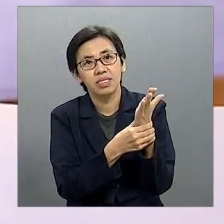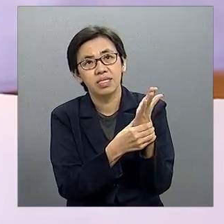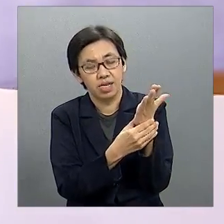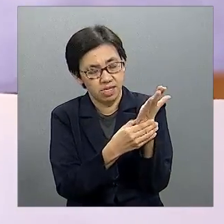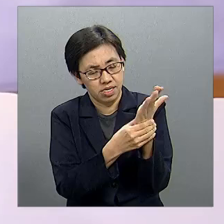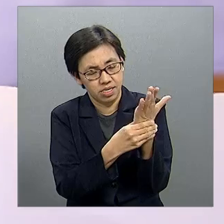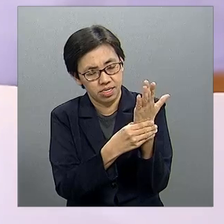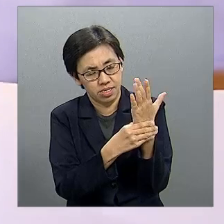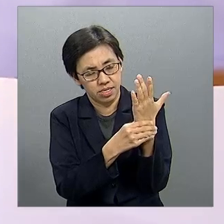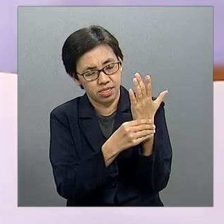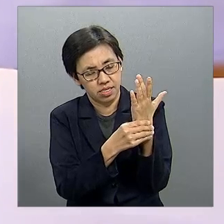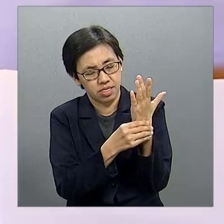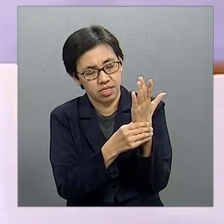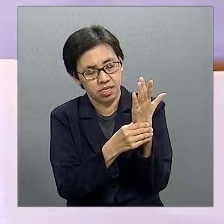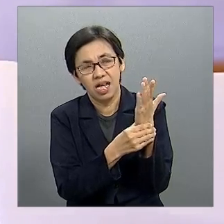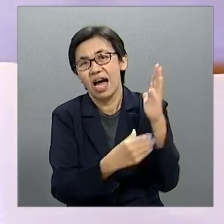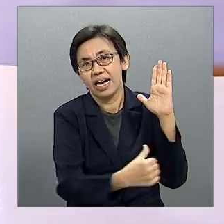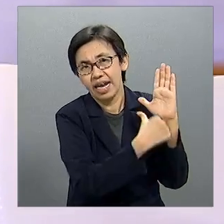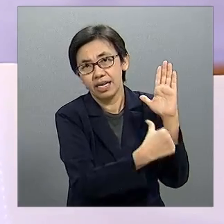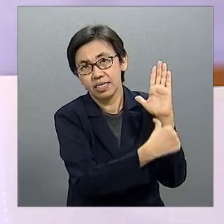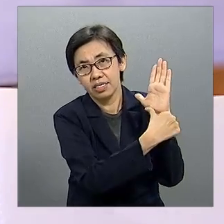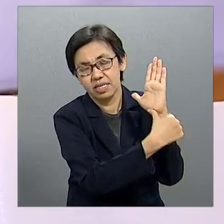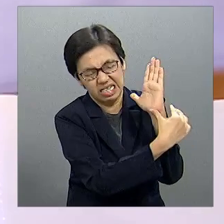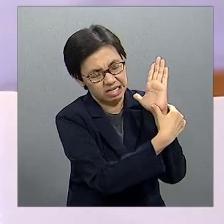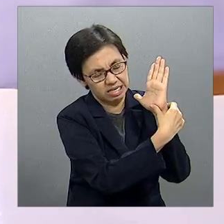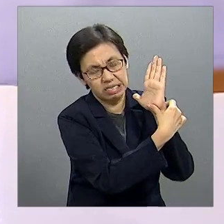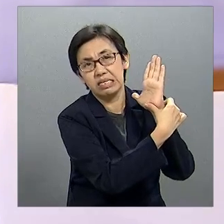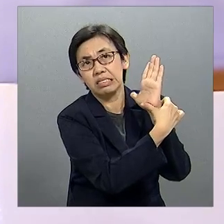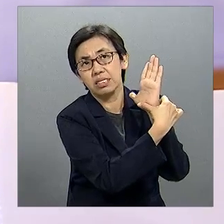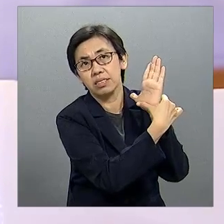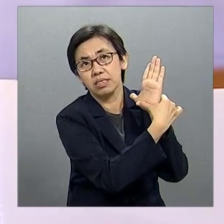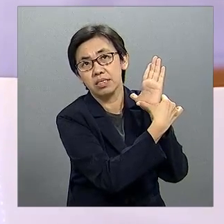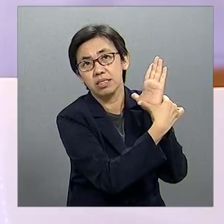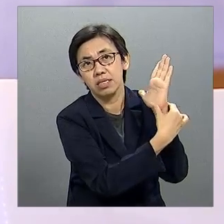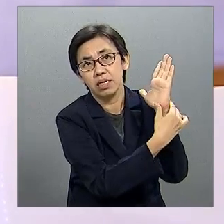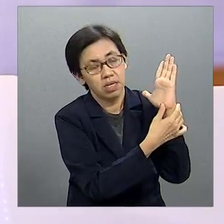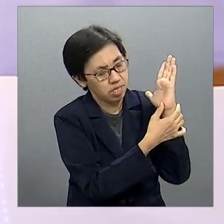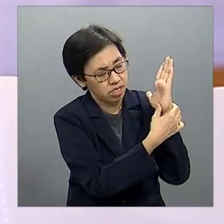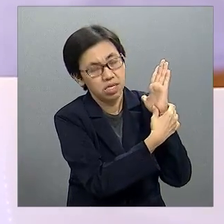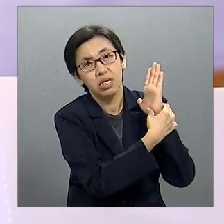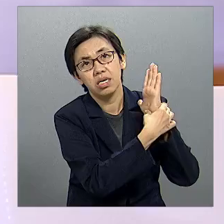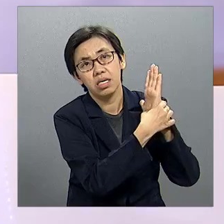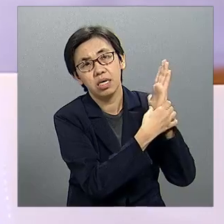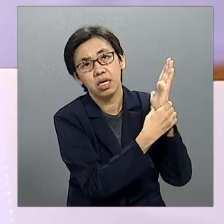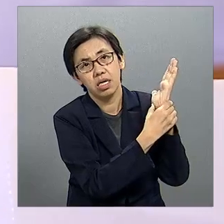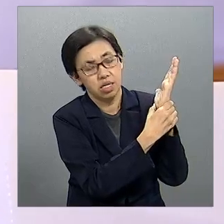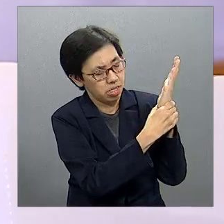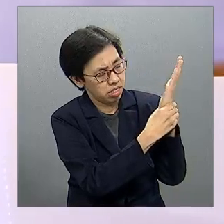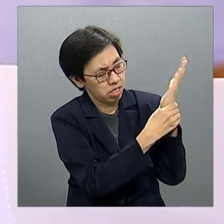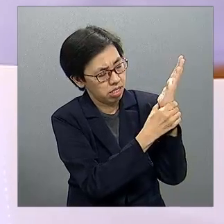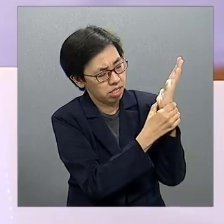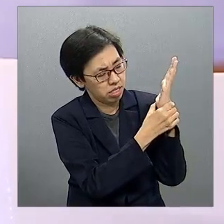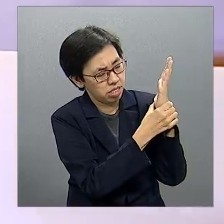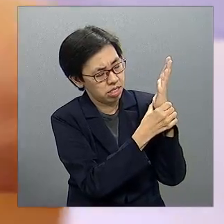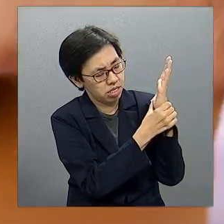การก็คือให้เราดันเฉียงไปด้านนอกนะครับกดแล้วก็ดันเฉียงไปด้านนอกนะครับสักประมาณ20ครั้งนะกดแล้วก็เฉียง